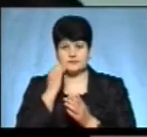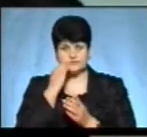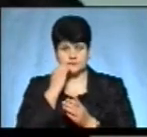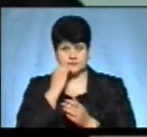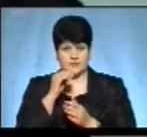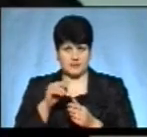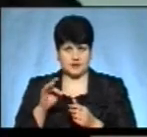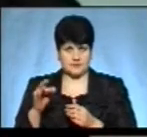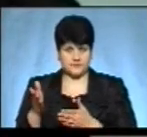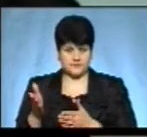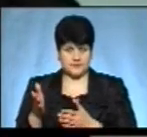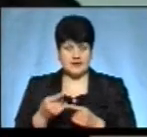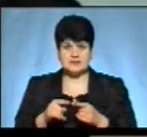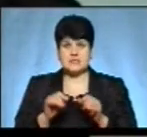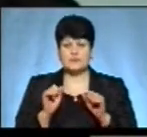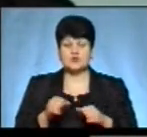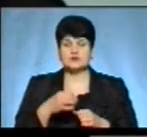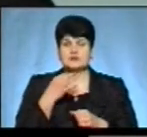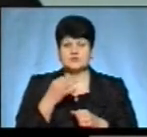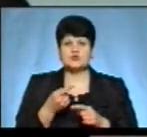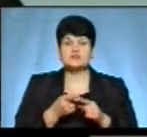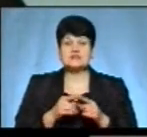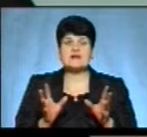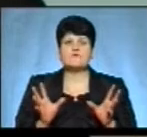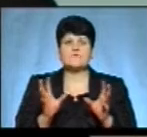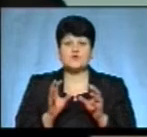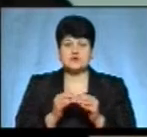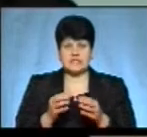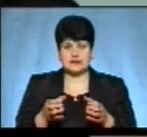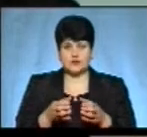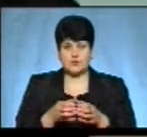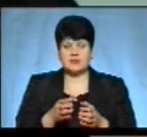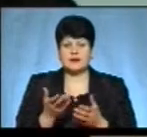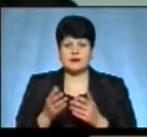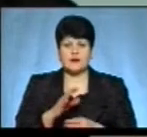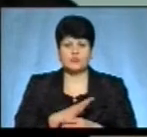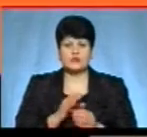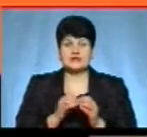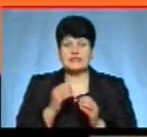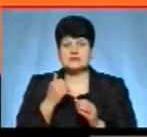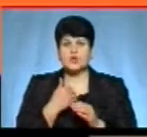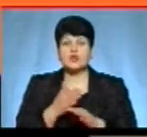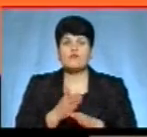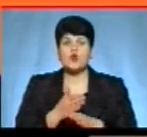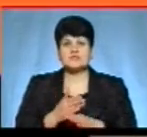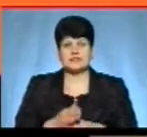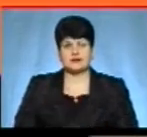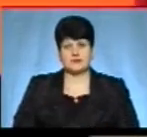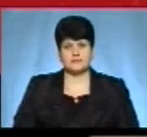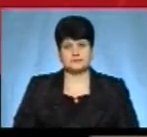церкви. Це можна навіть назвати, що це воз'єднання громади, яка була оці 10 років розділена.